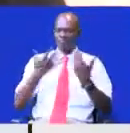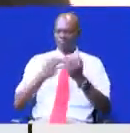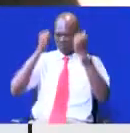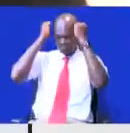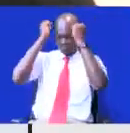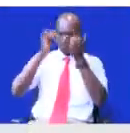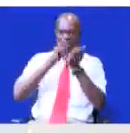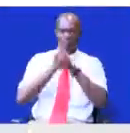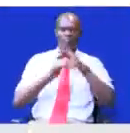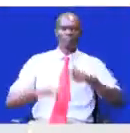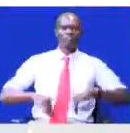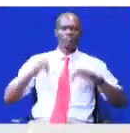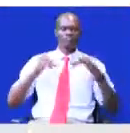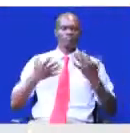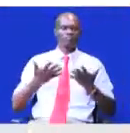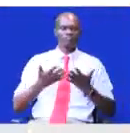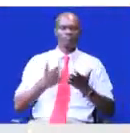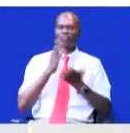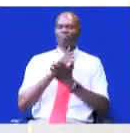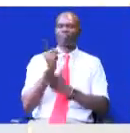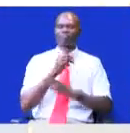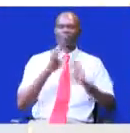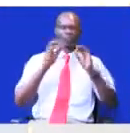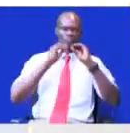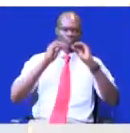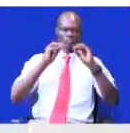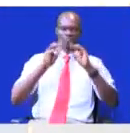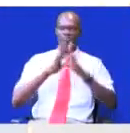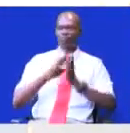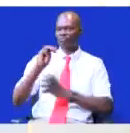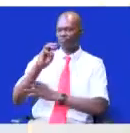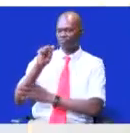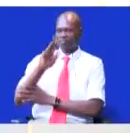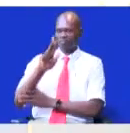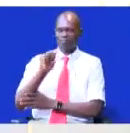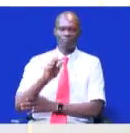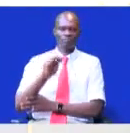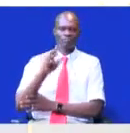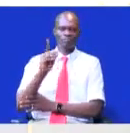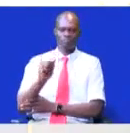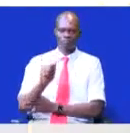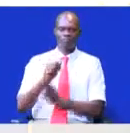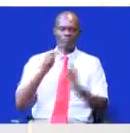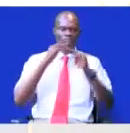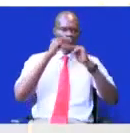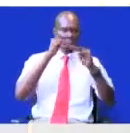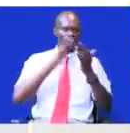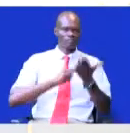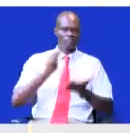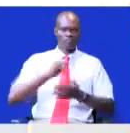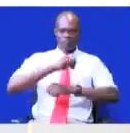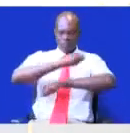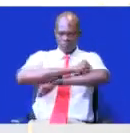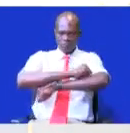kaendi mangima. School makwongo puonje apuonjo Maranda High School. Mano higa mar